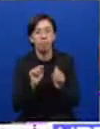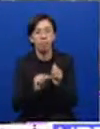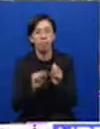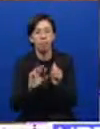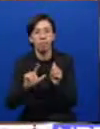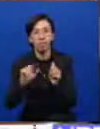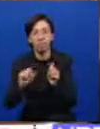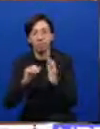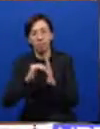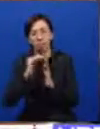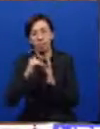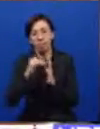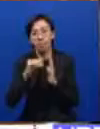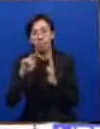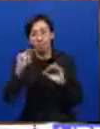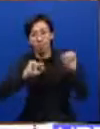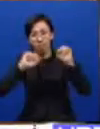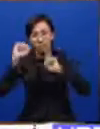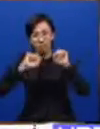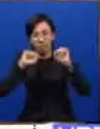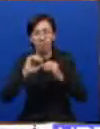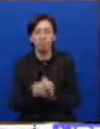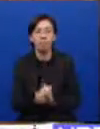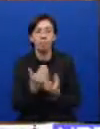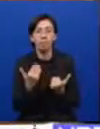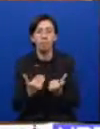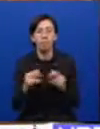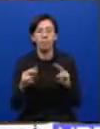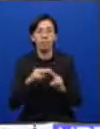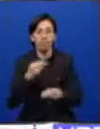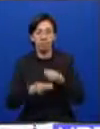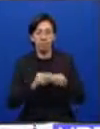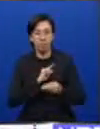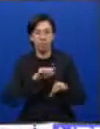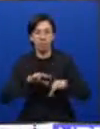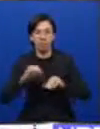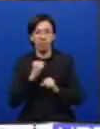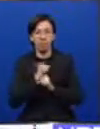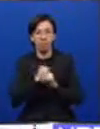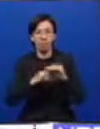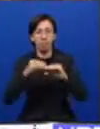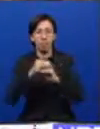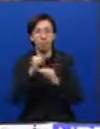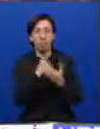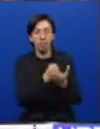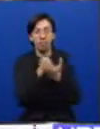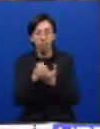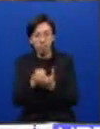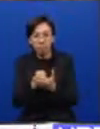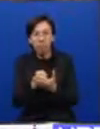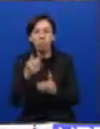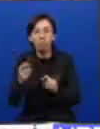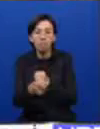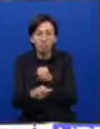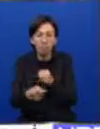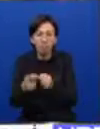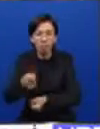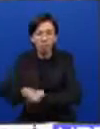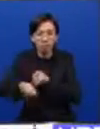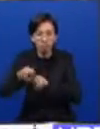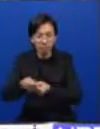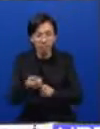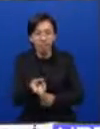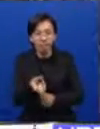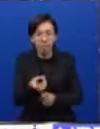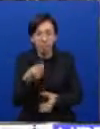งจังหวัดนครสวรรค์ซึ่งเป็นโครงการที่กระทรวงพาณิชย์จัดขึ้นเพื่ออำนวยความสะดวกให้แก่เกษตรกรสามารถนำข้าว